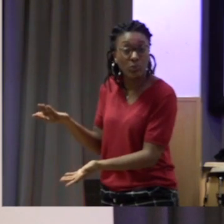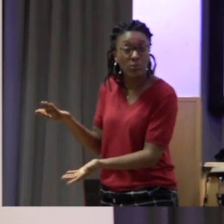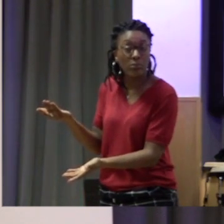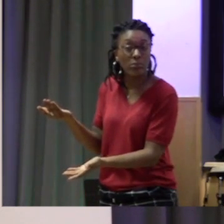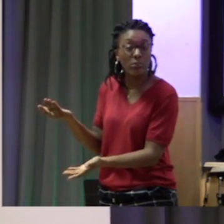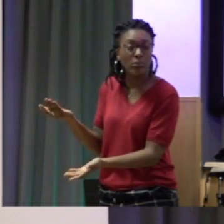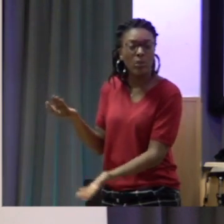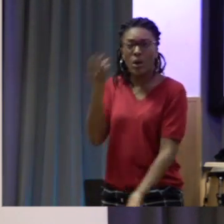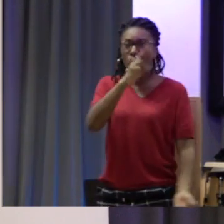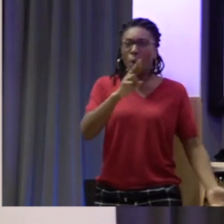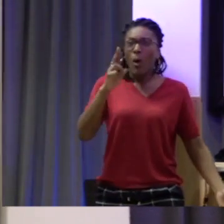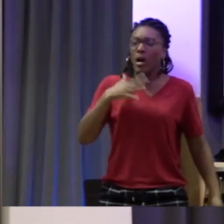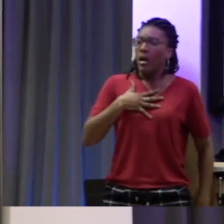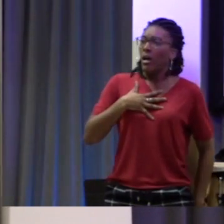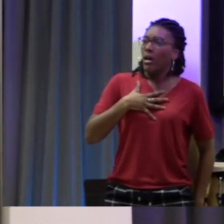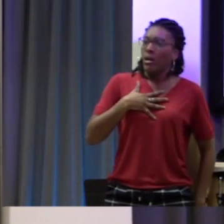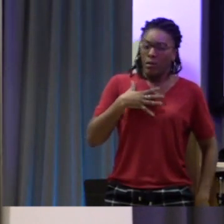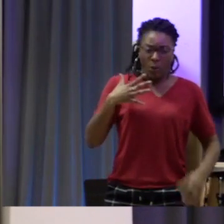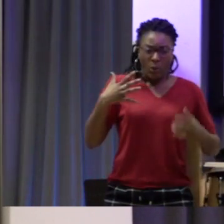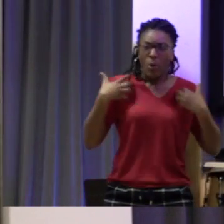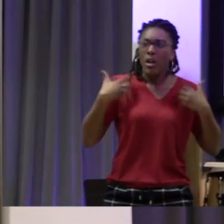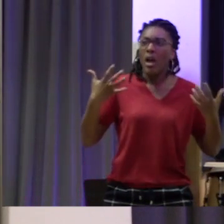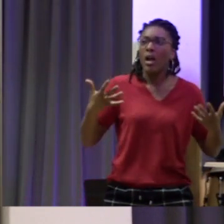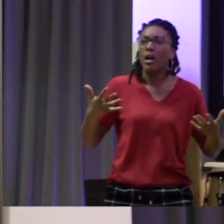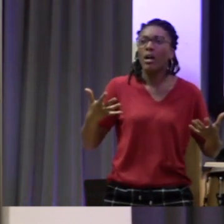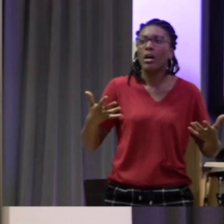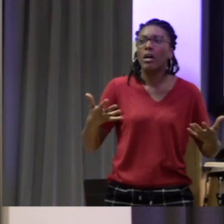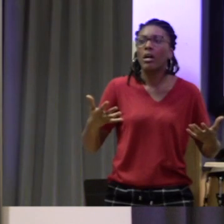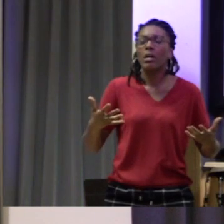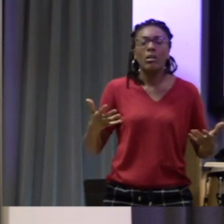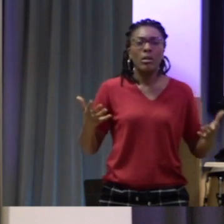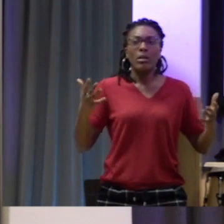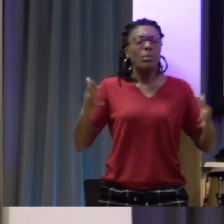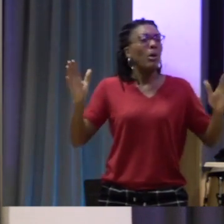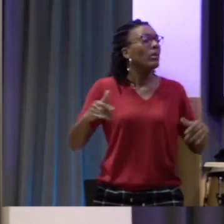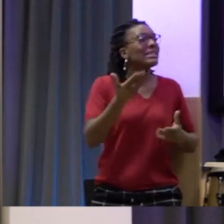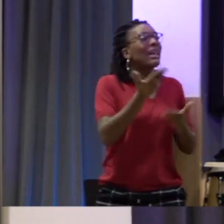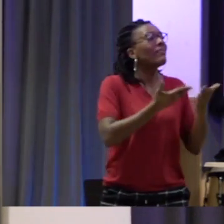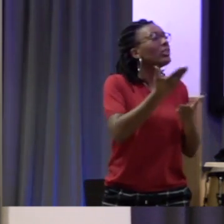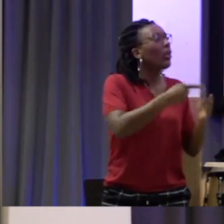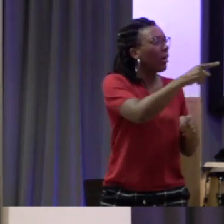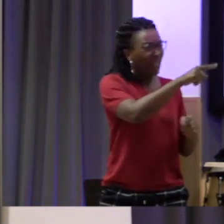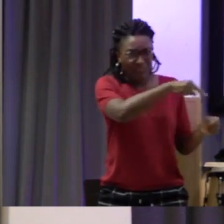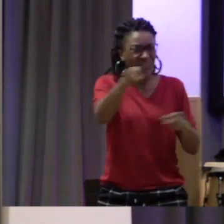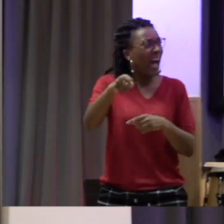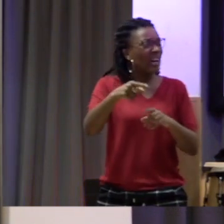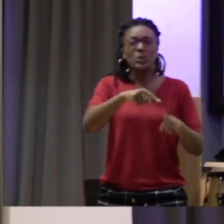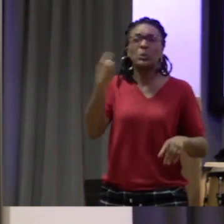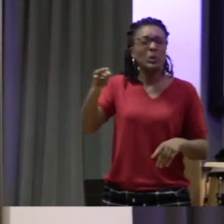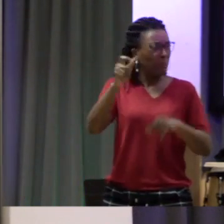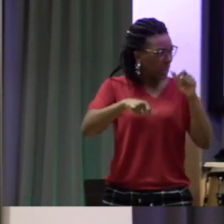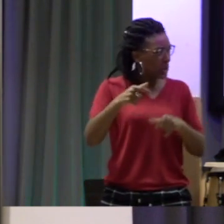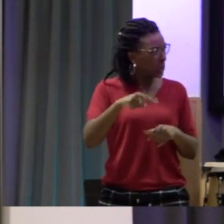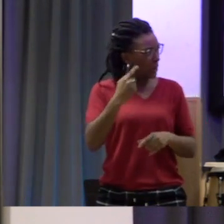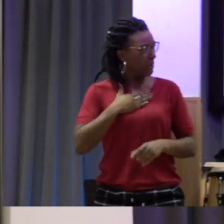dit que le roi fut irrité. Il envoya ses troupes et fit périr ses meurtriers et brûla la ville.